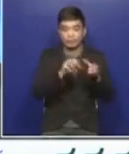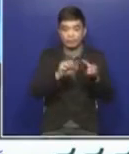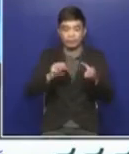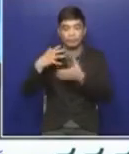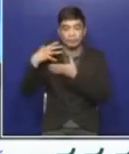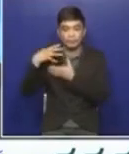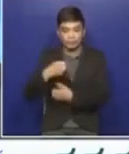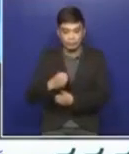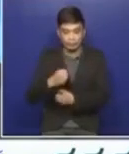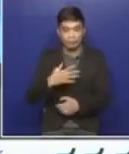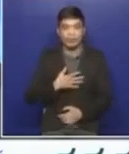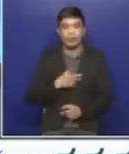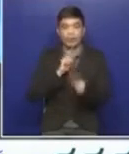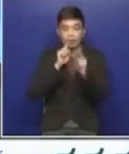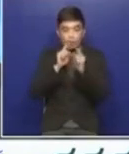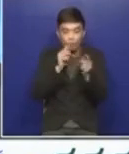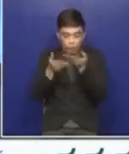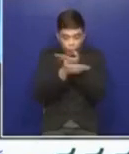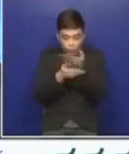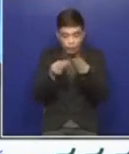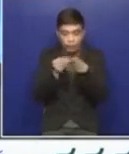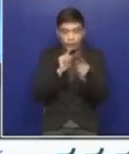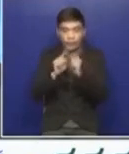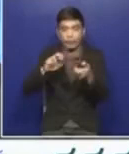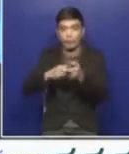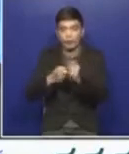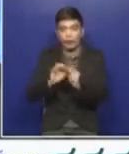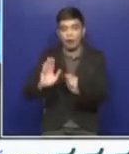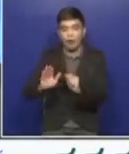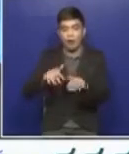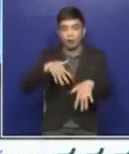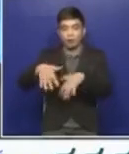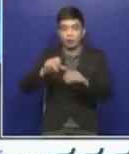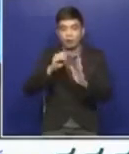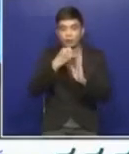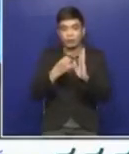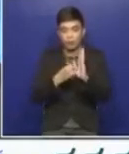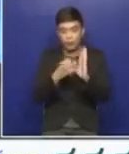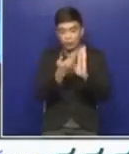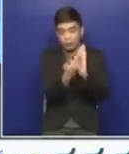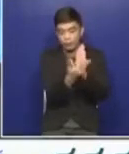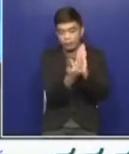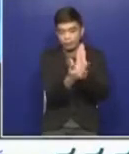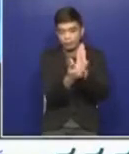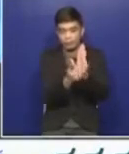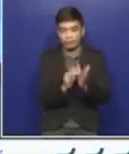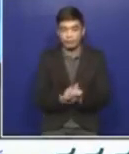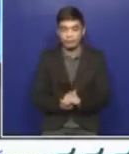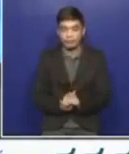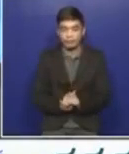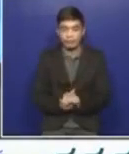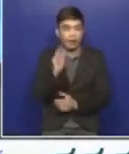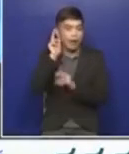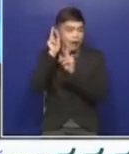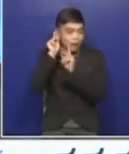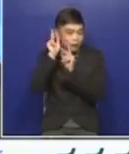ของพี่น้องประชาชนในภาคอีสานที่จะมากราบเรียนต่อท่านประธานครับท่านประธานครับถ้าเราติดตามฟังข่าวของกรมอุ